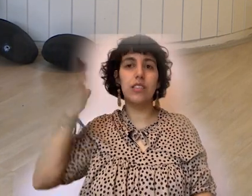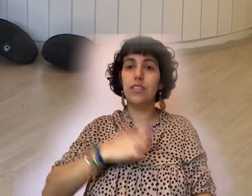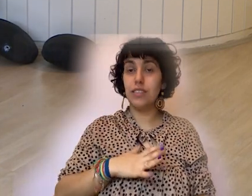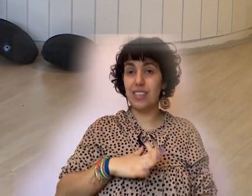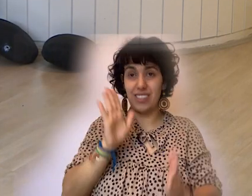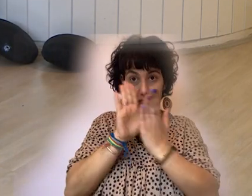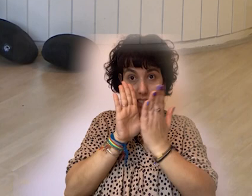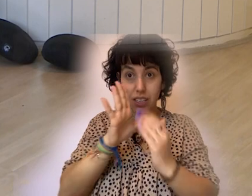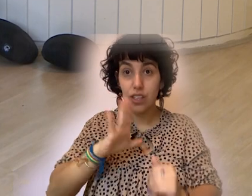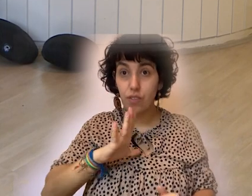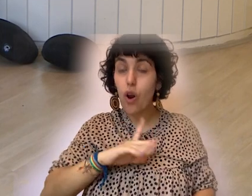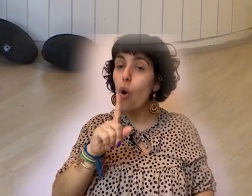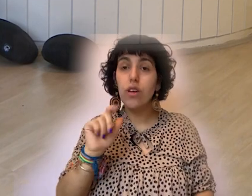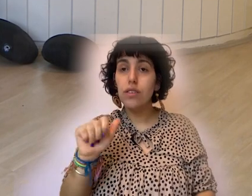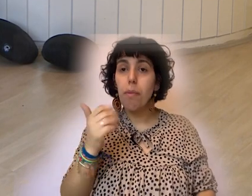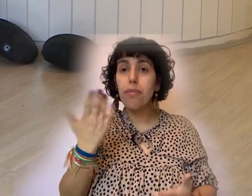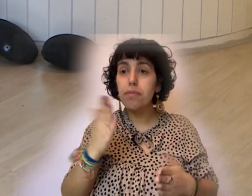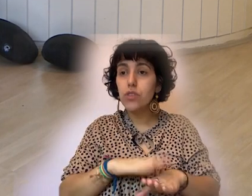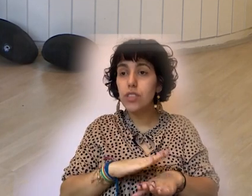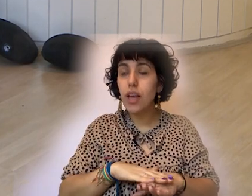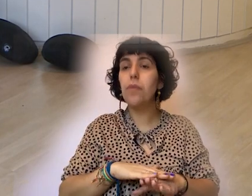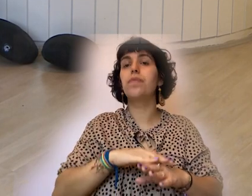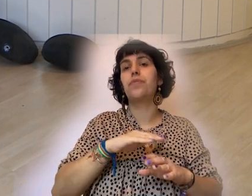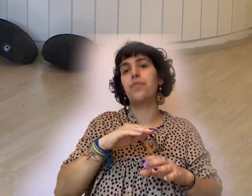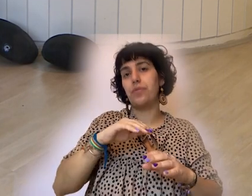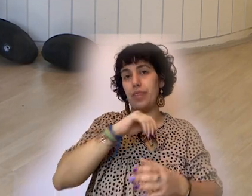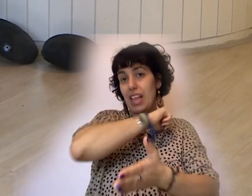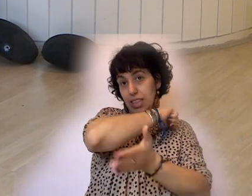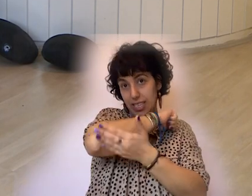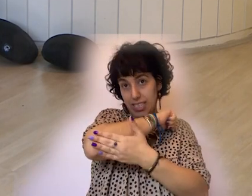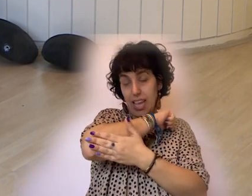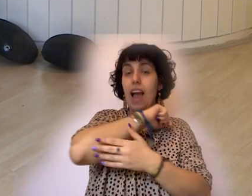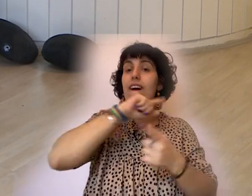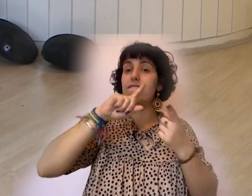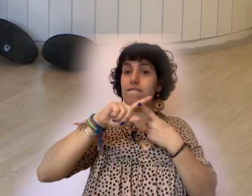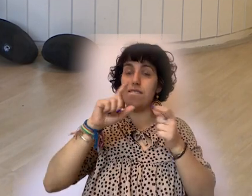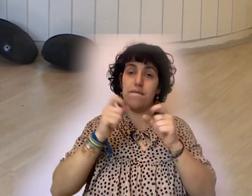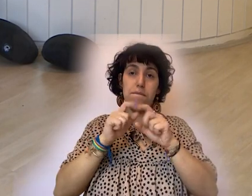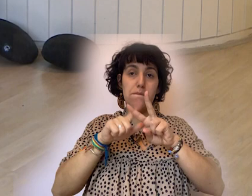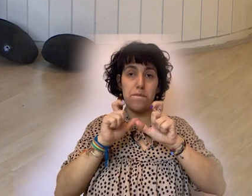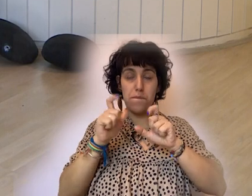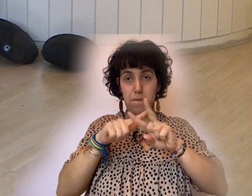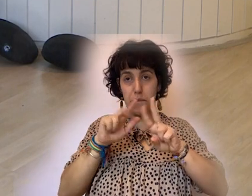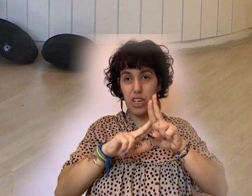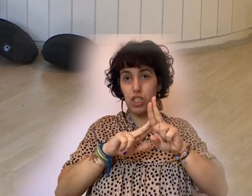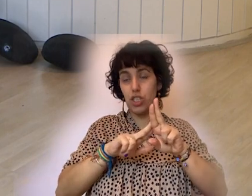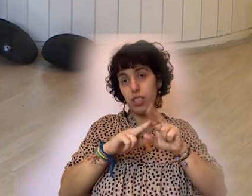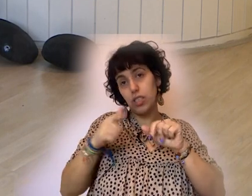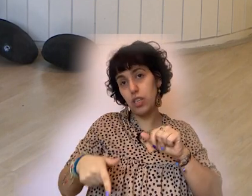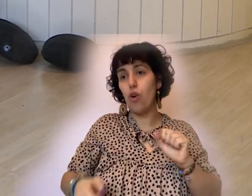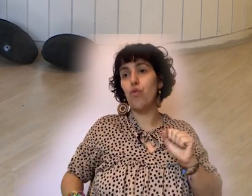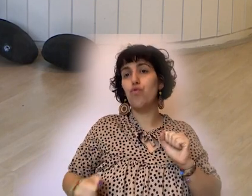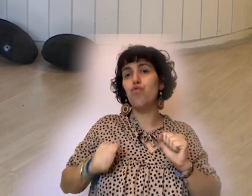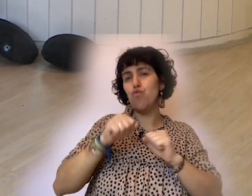önemli ama uzaktasınız aynı vuruşu tip dediğimiz bizim markete çift ya kullandığımız tekme de gerçekleştirebilirsiniz